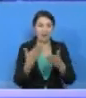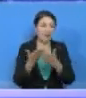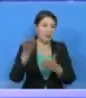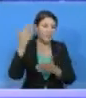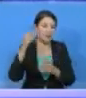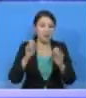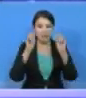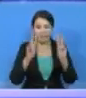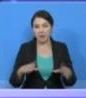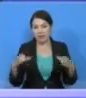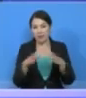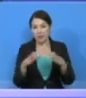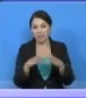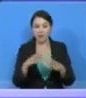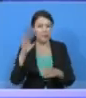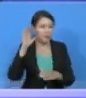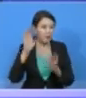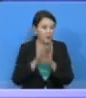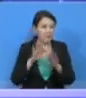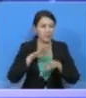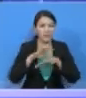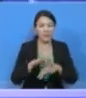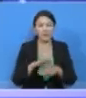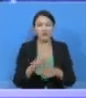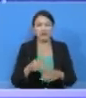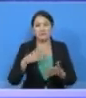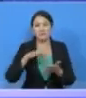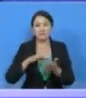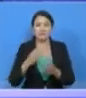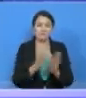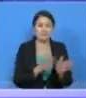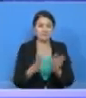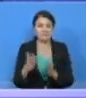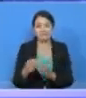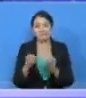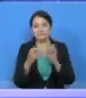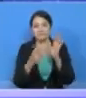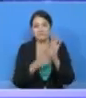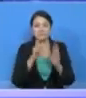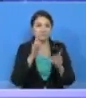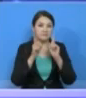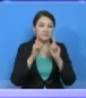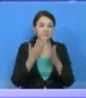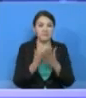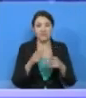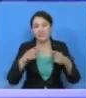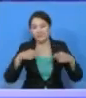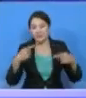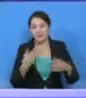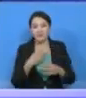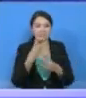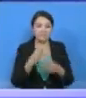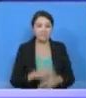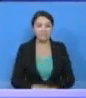дейін арнайы топ жұмыс деп қоғамдық тыңдаулар өткен болатын. Қалалық мәслихаттың кезектен тыс 18-ші сессиясында мұнан өзге бірнеше мәселе